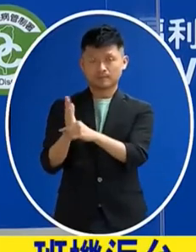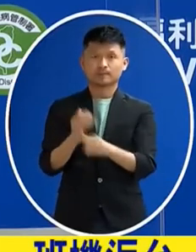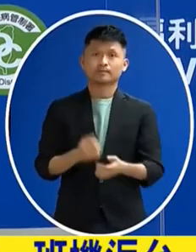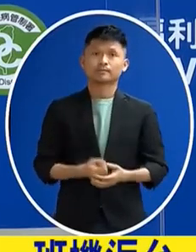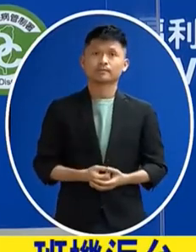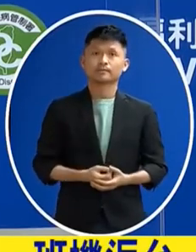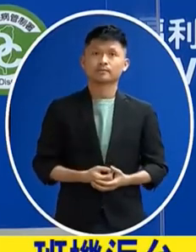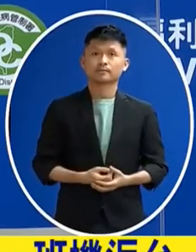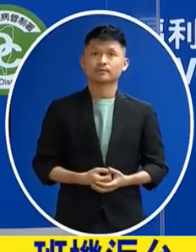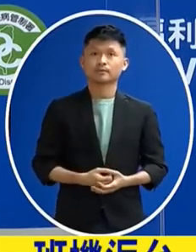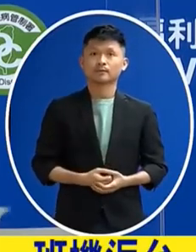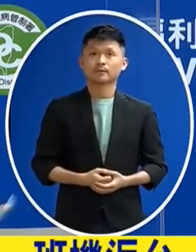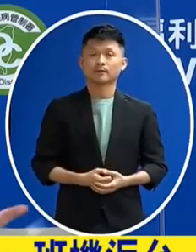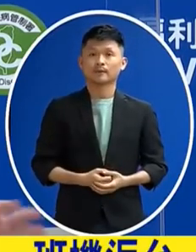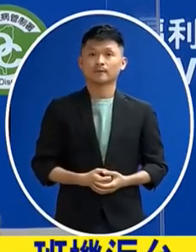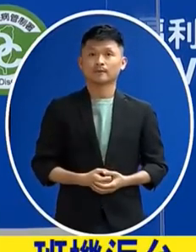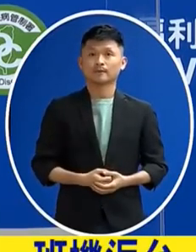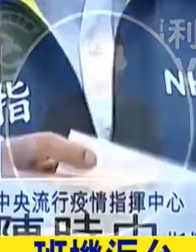中。